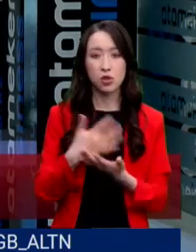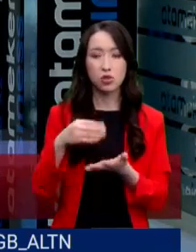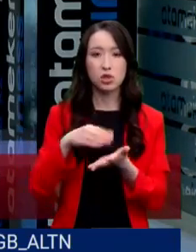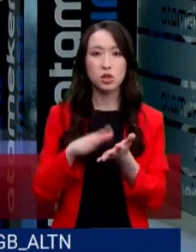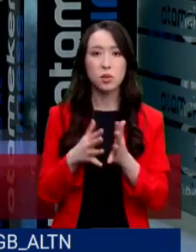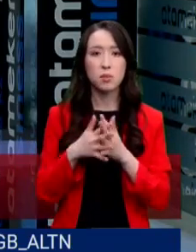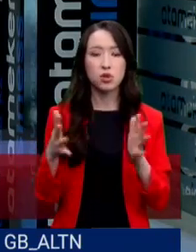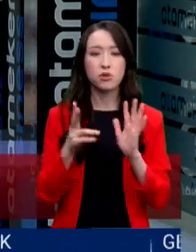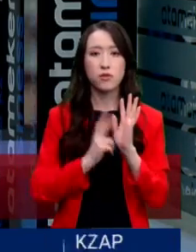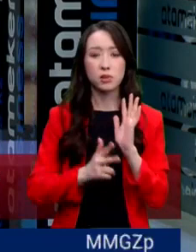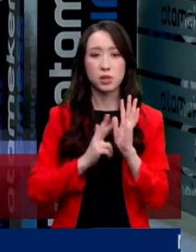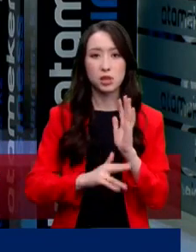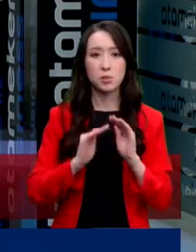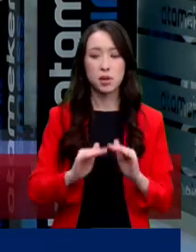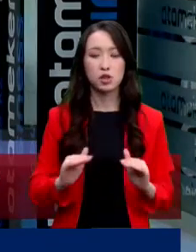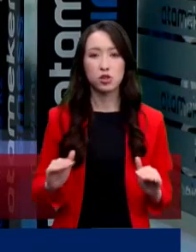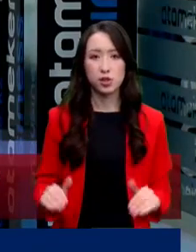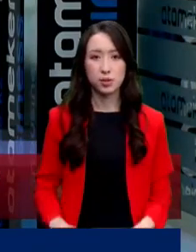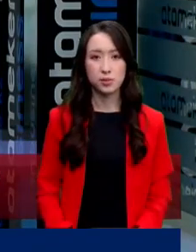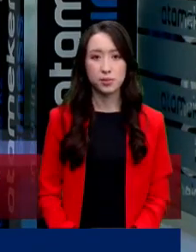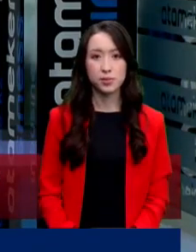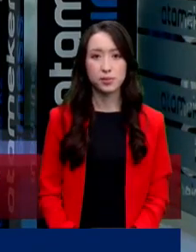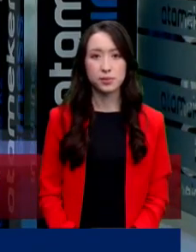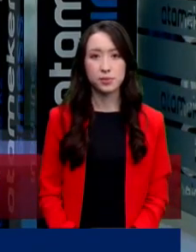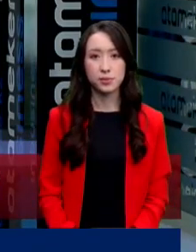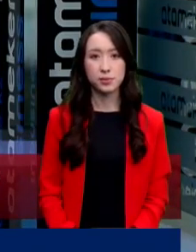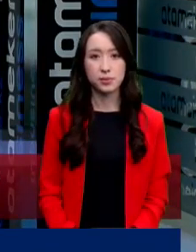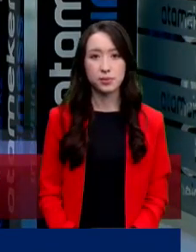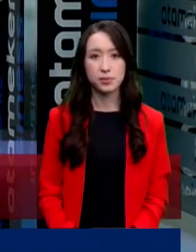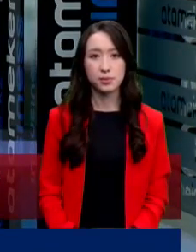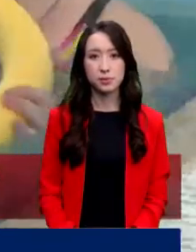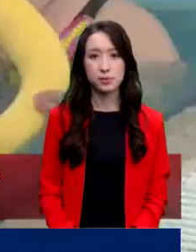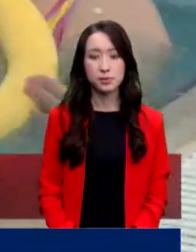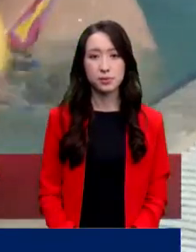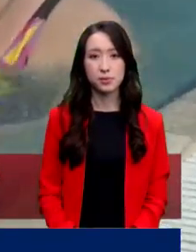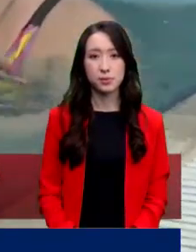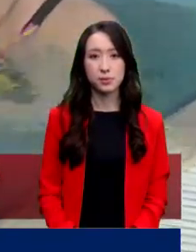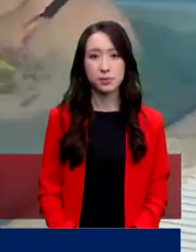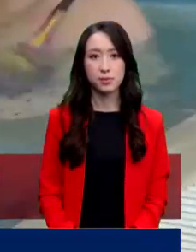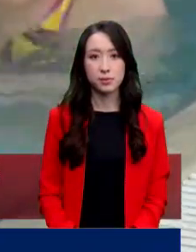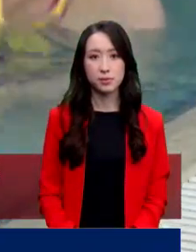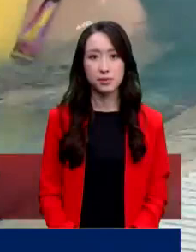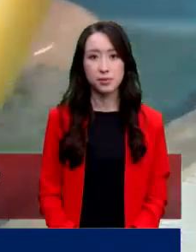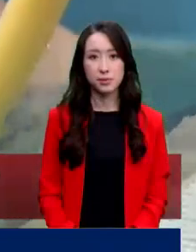больше 80 малышей. Подробнее в материале нашего корреспондента Веры Шеллер.